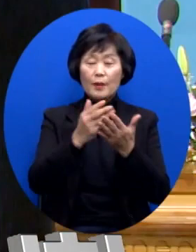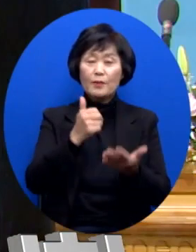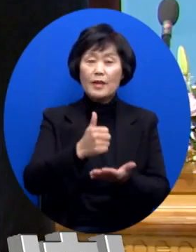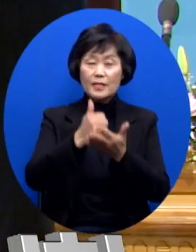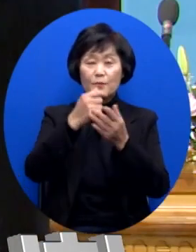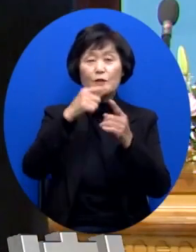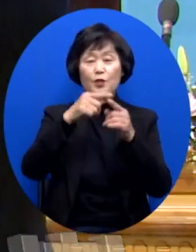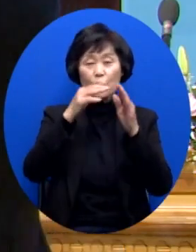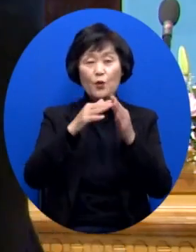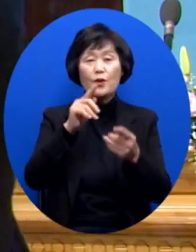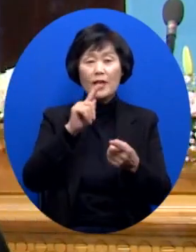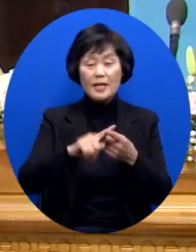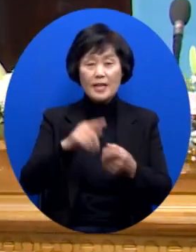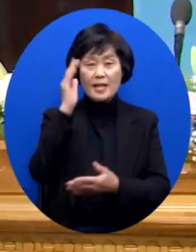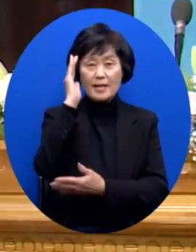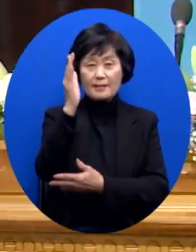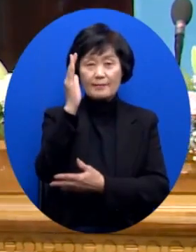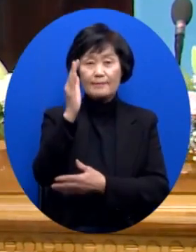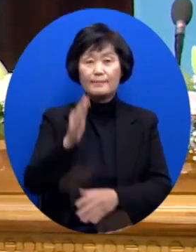전해드립니다.